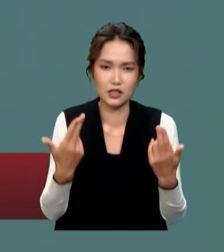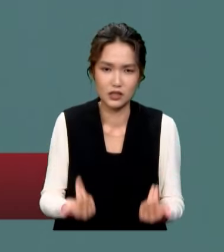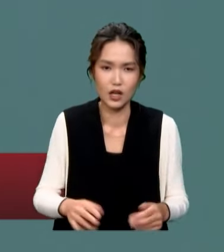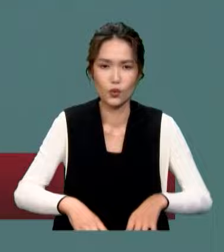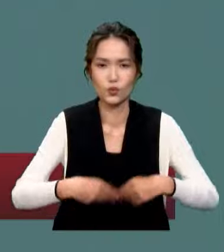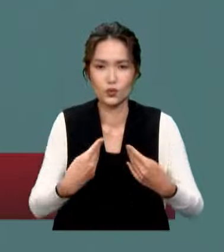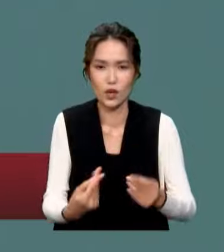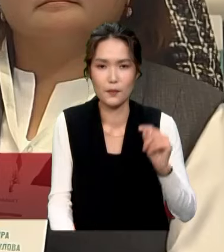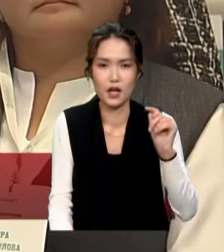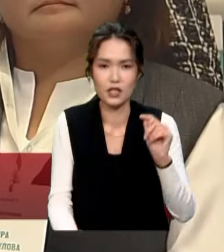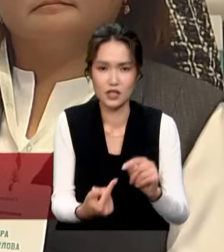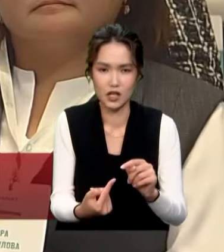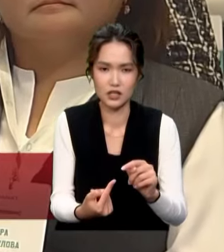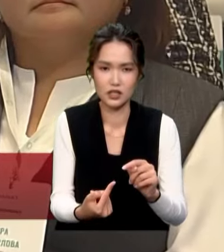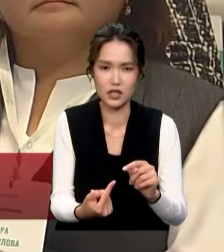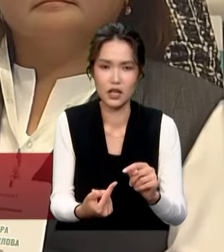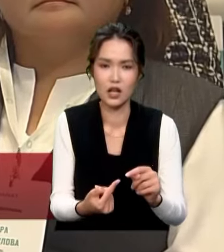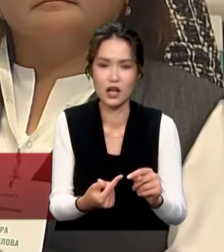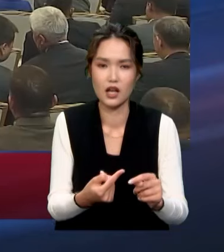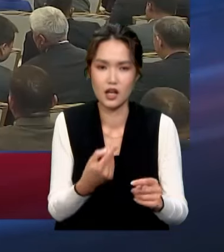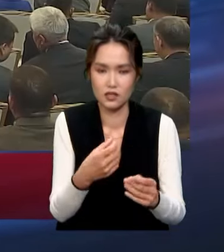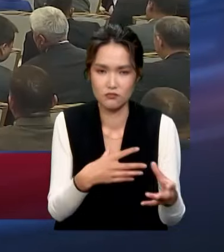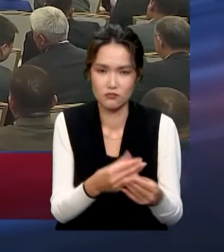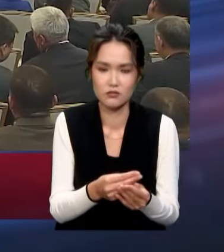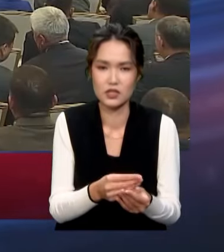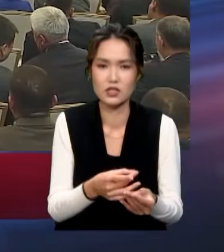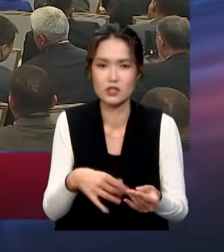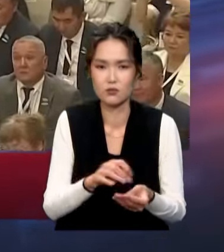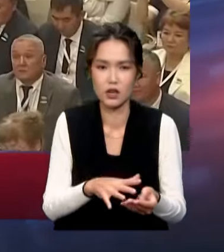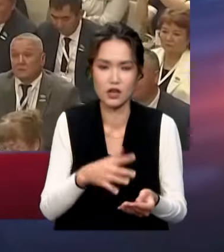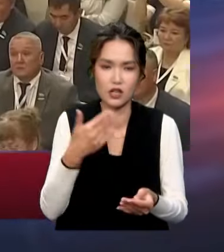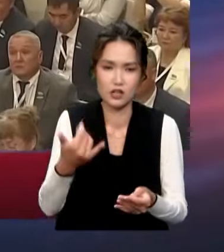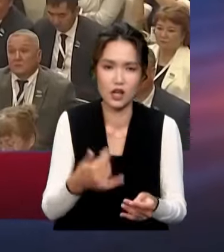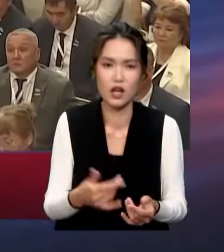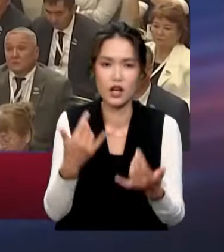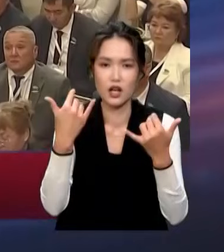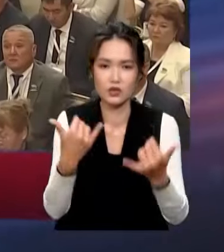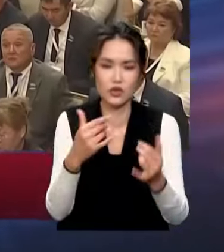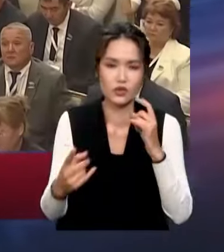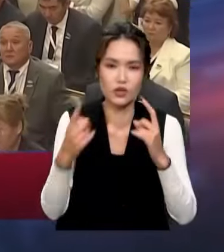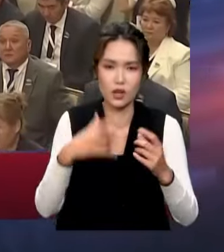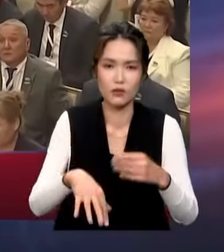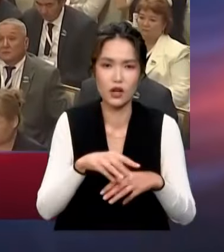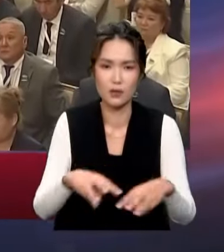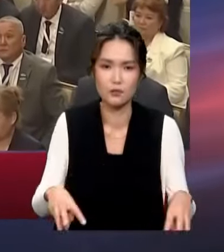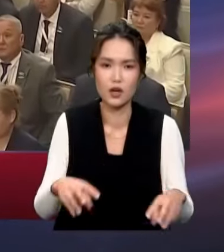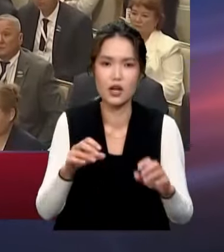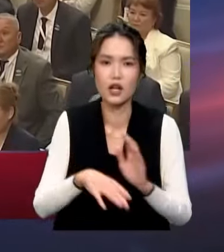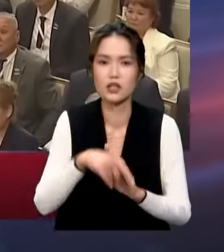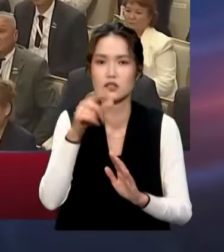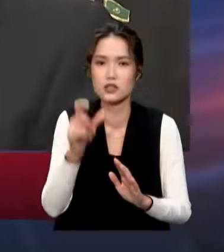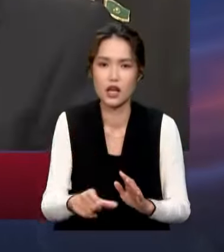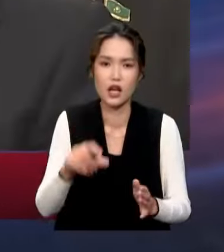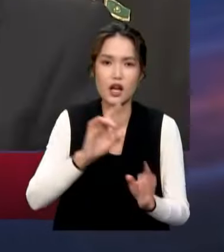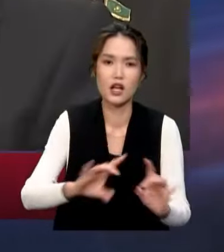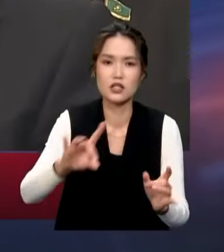даю соответствующие выговоры и прочее. На сегодняшнем форуме собралось около 2500 депутатов. Токаев в своем